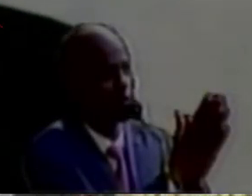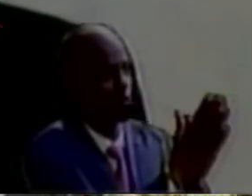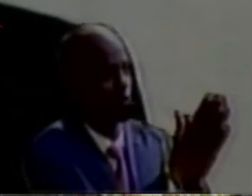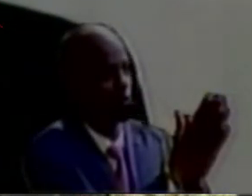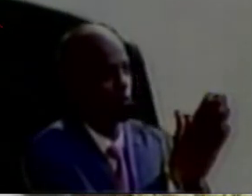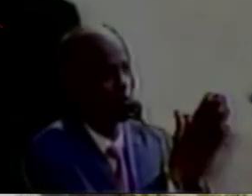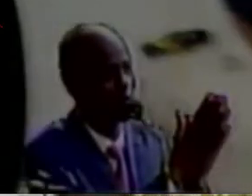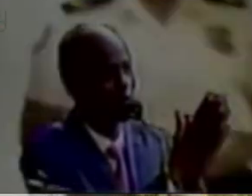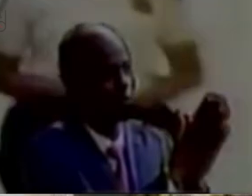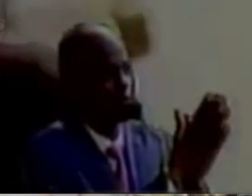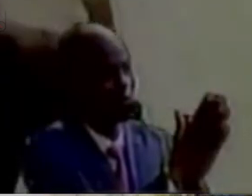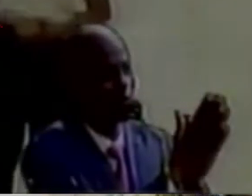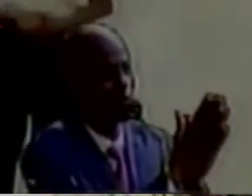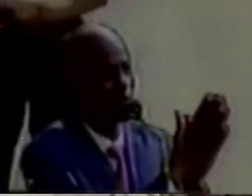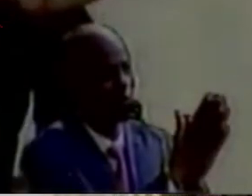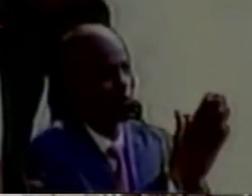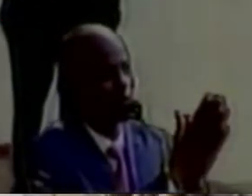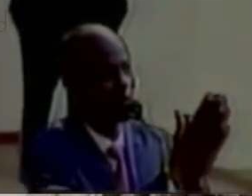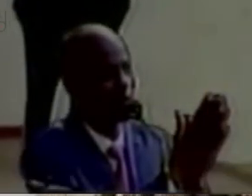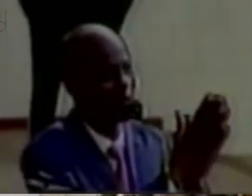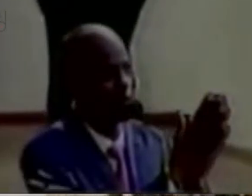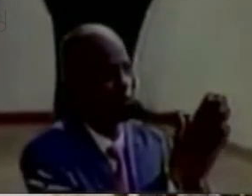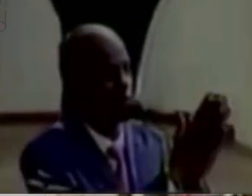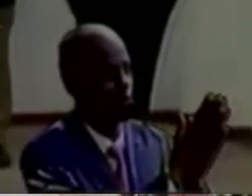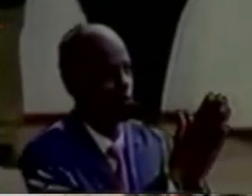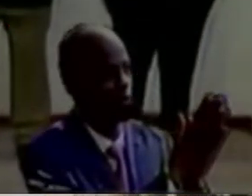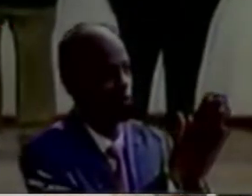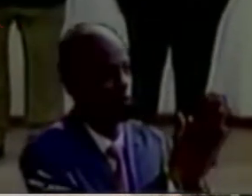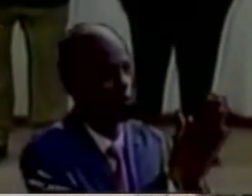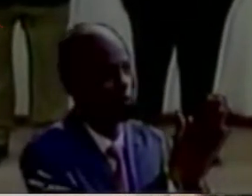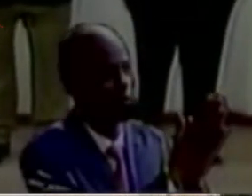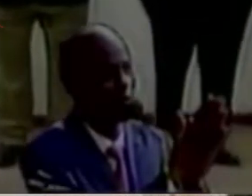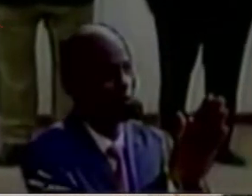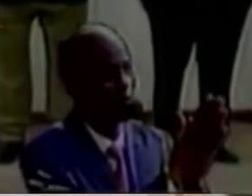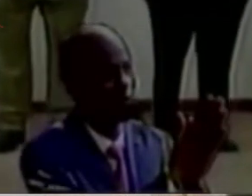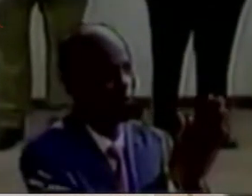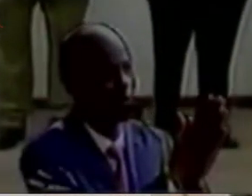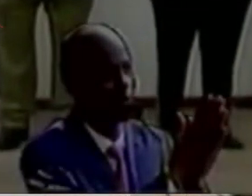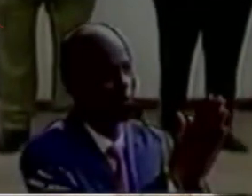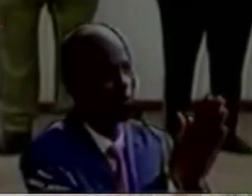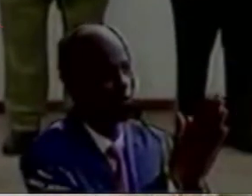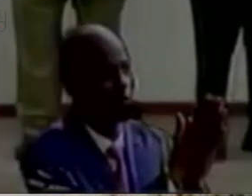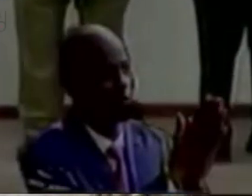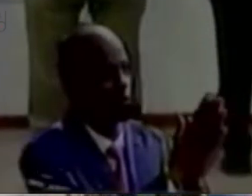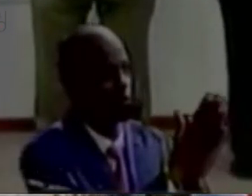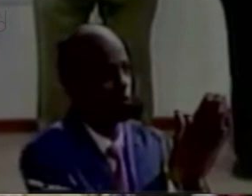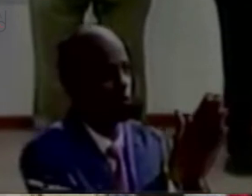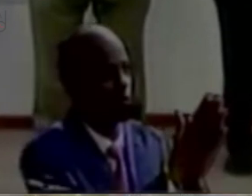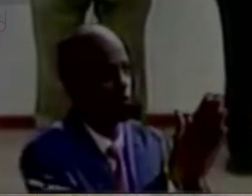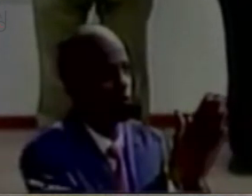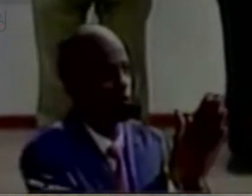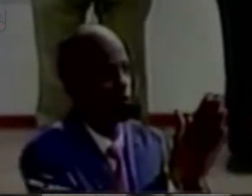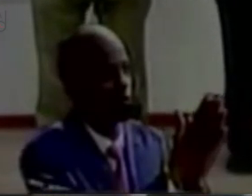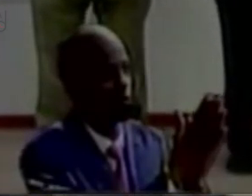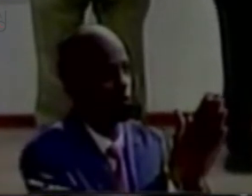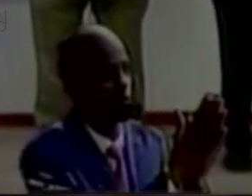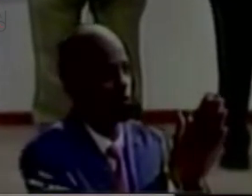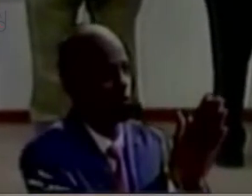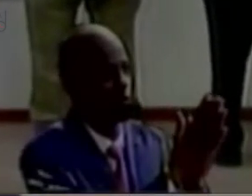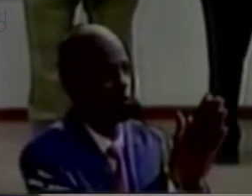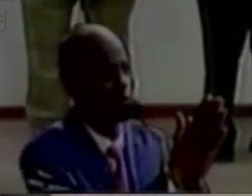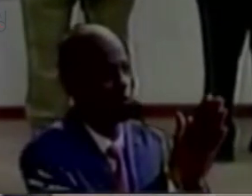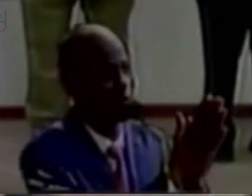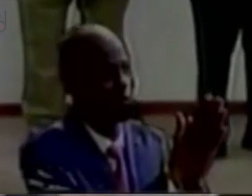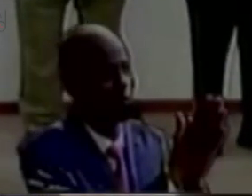partager avec nous. Côté, nous avons attiré attention à la population, équipe ça, qui est là pour faire suivi pour vous, pour ne pas négliger, contacter